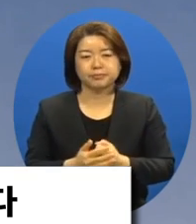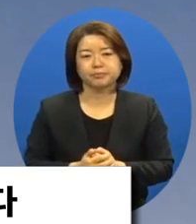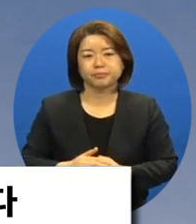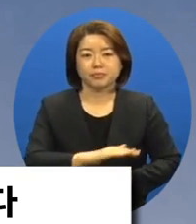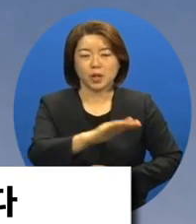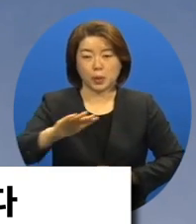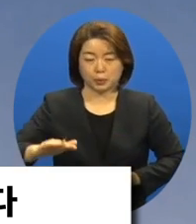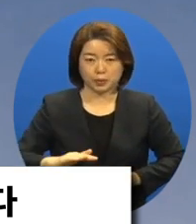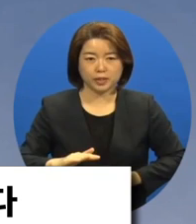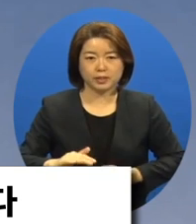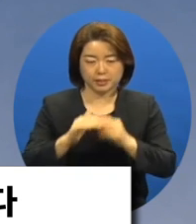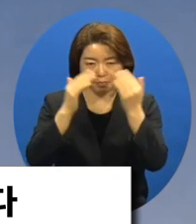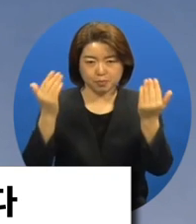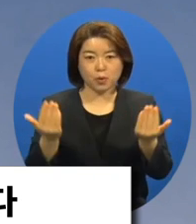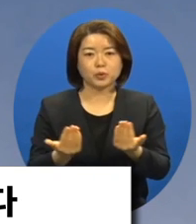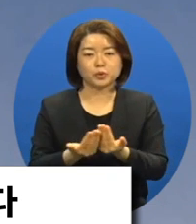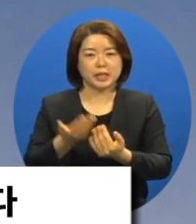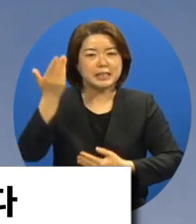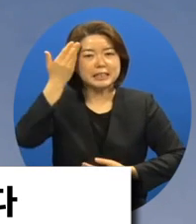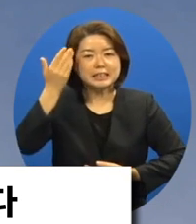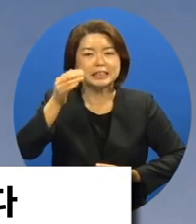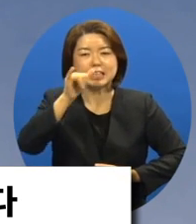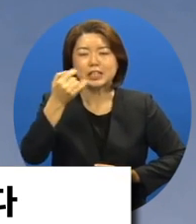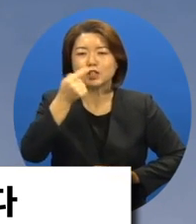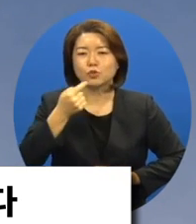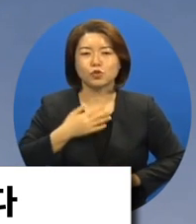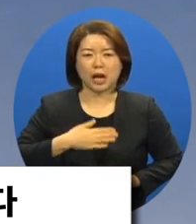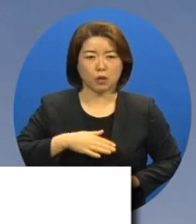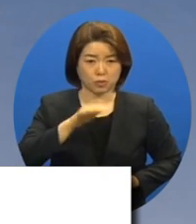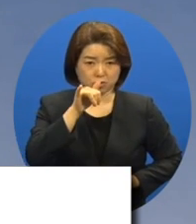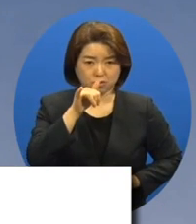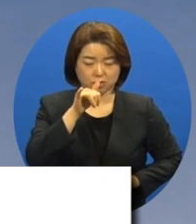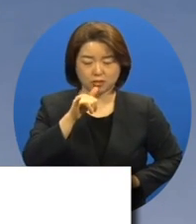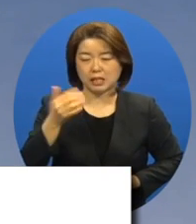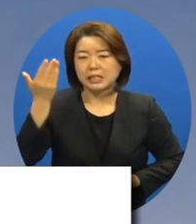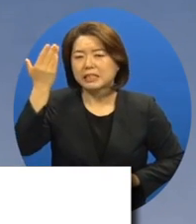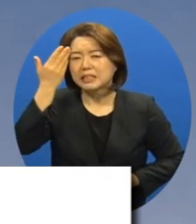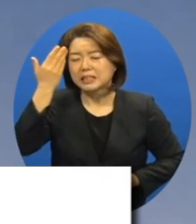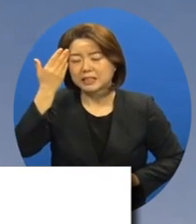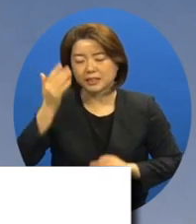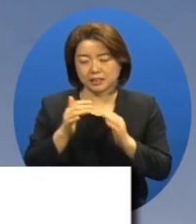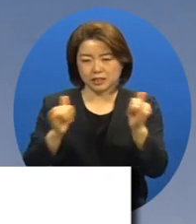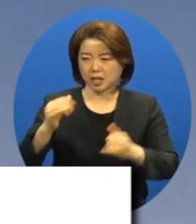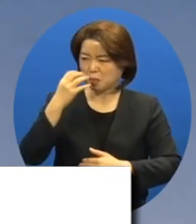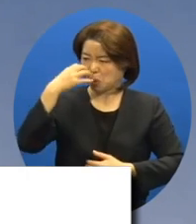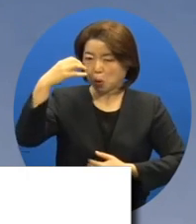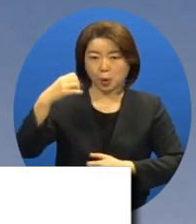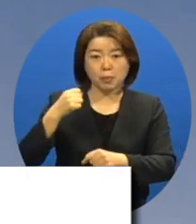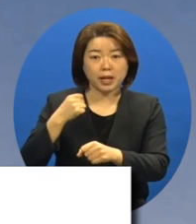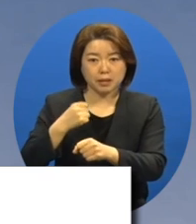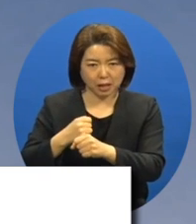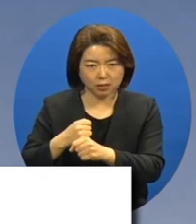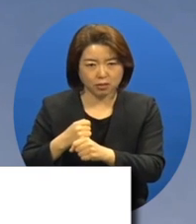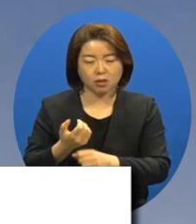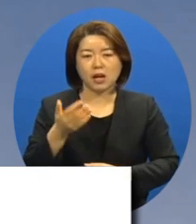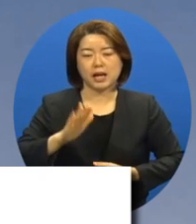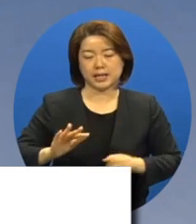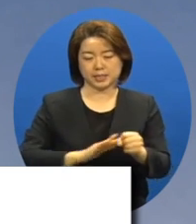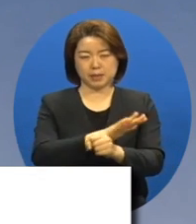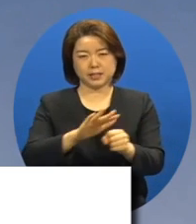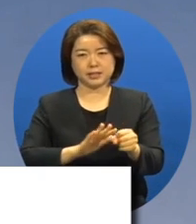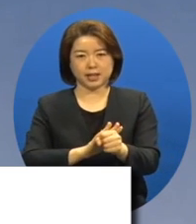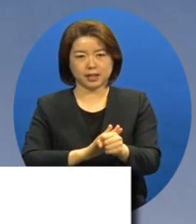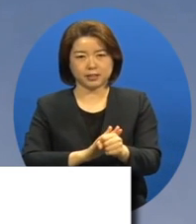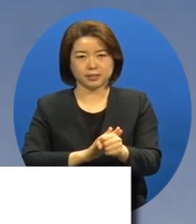우리 모두가 지식이 있는 줄로 알고 있습니다 지식은 사람을 교만하게 하지만 사랑은